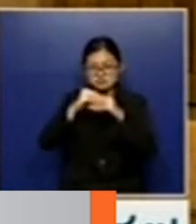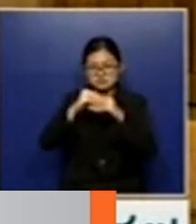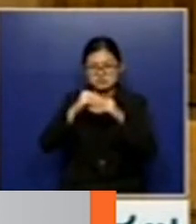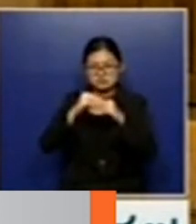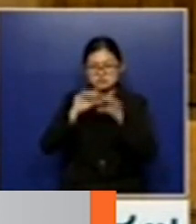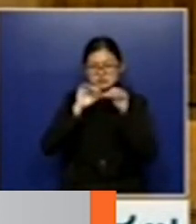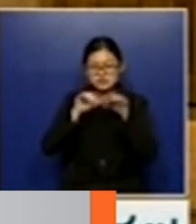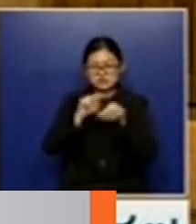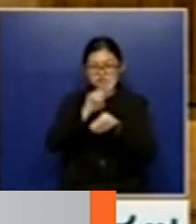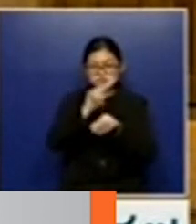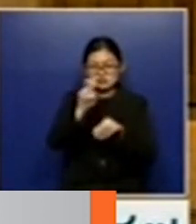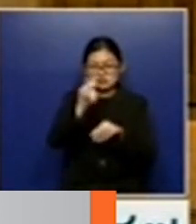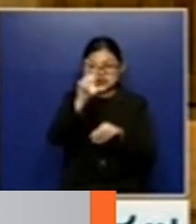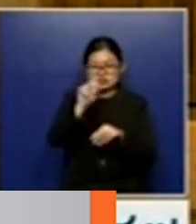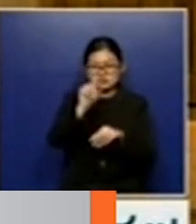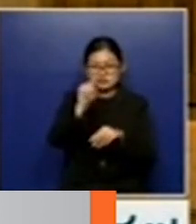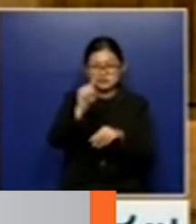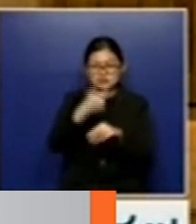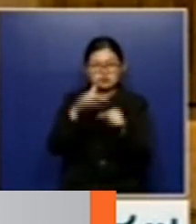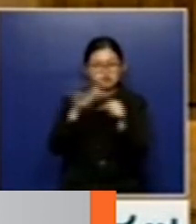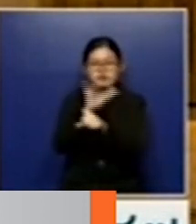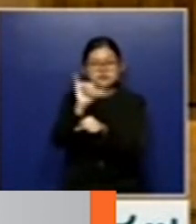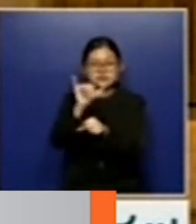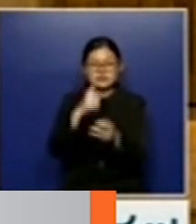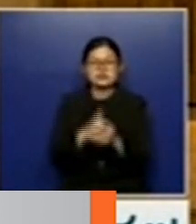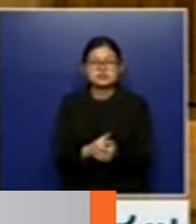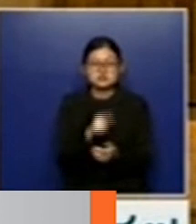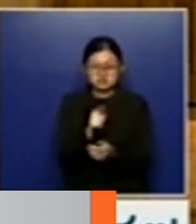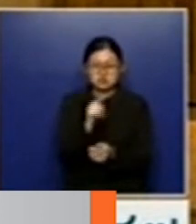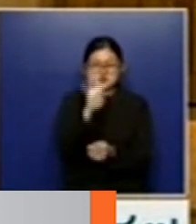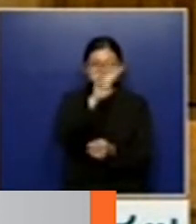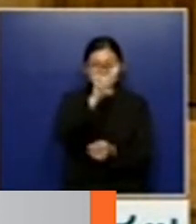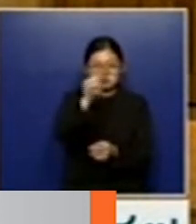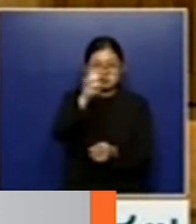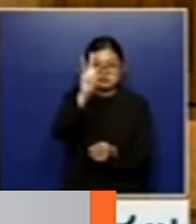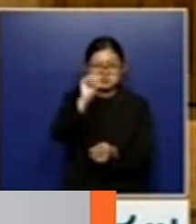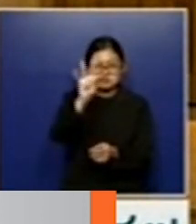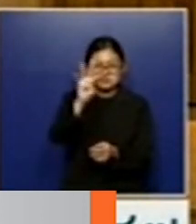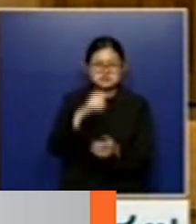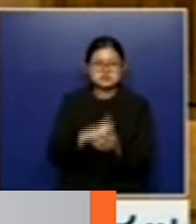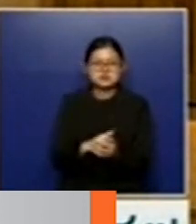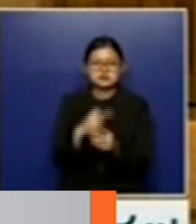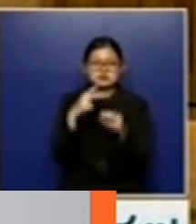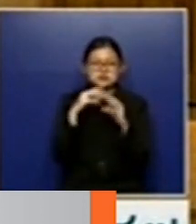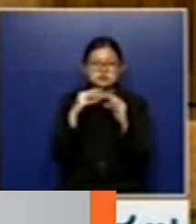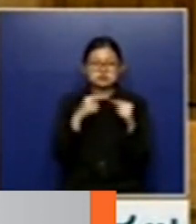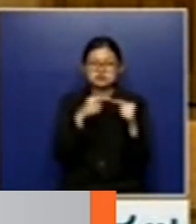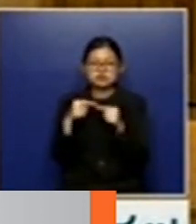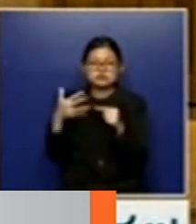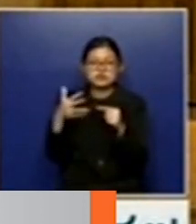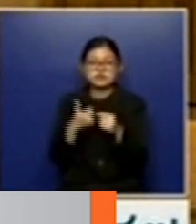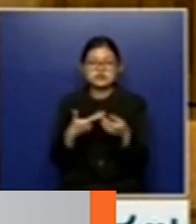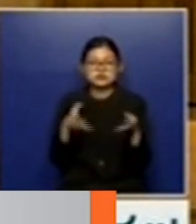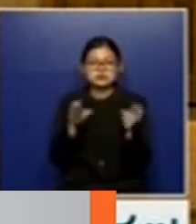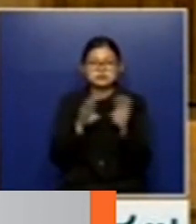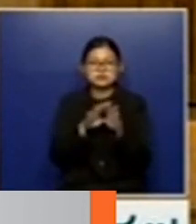ก็231ท่านก็ไม่ครบองค์ประชุมครับต้อง244ไม่ครบองค์ประชุมก็ประชุมต่อไม่ได้ก็ปิดประชุมครับส